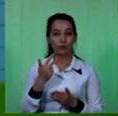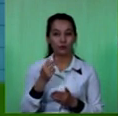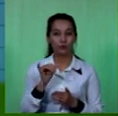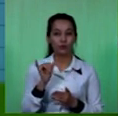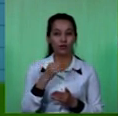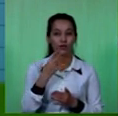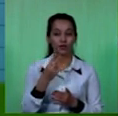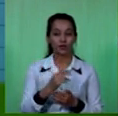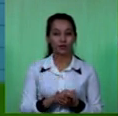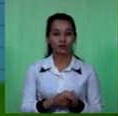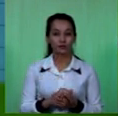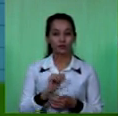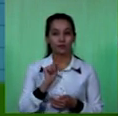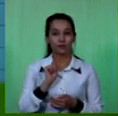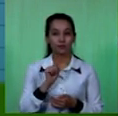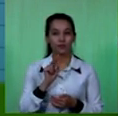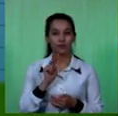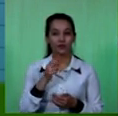623 ni 2 ga ko'paytirsak,